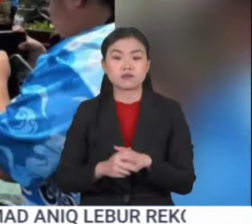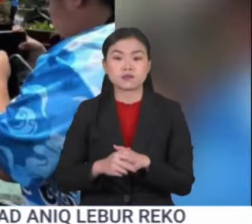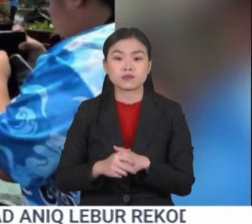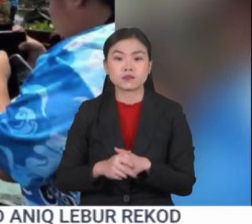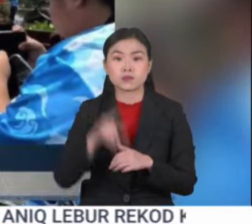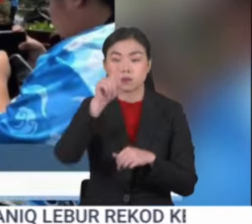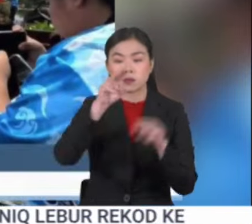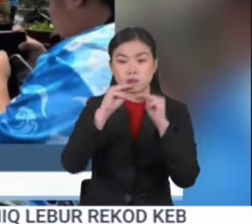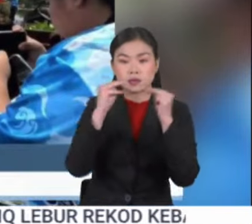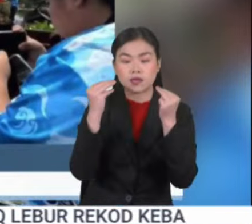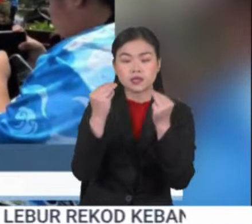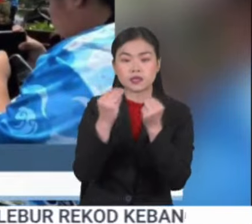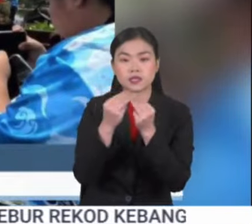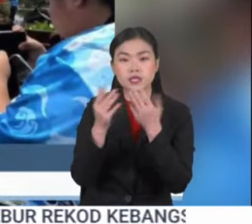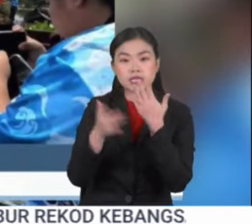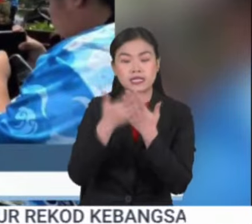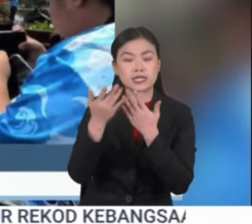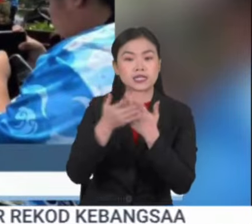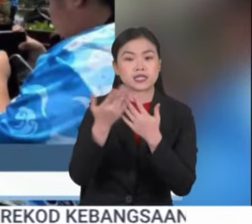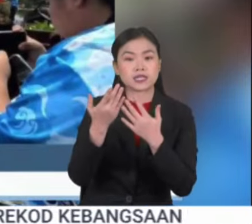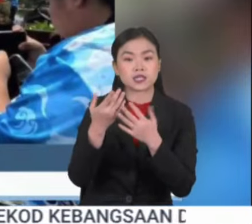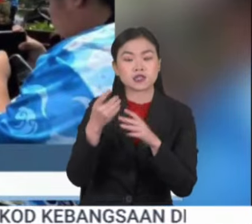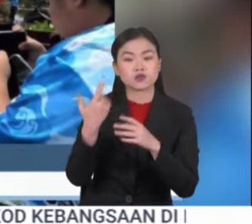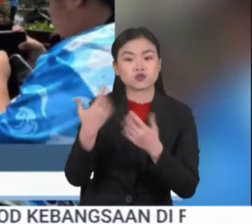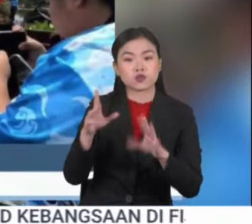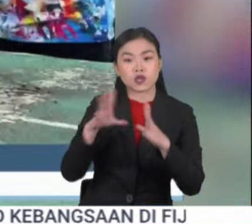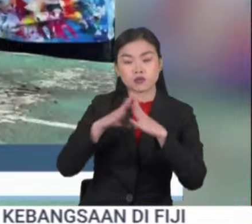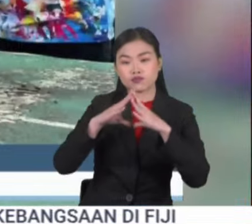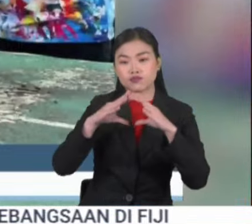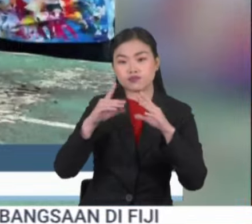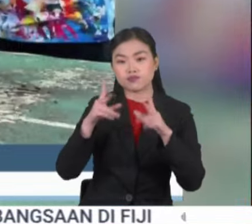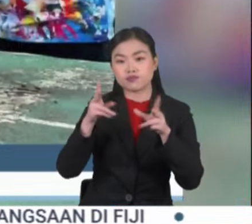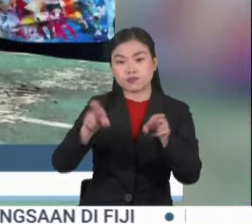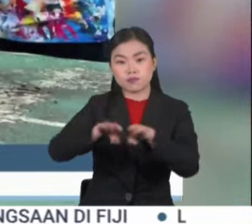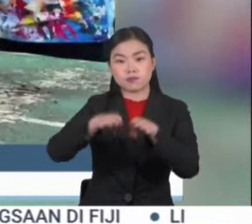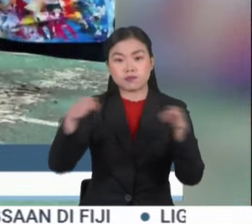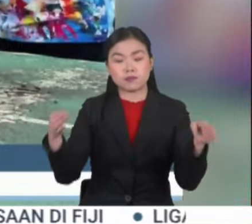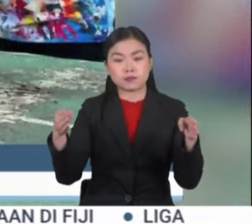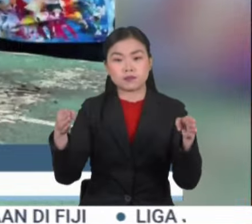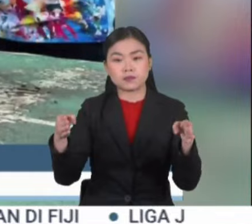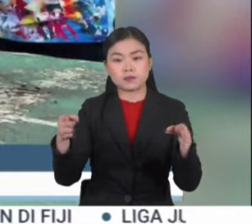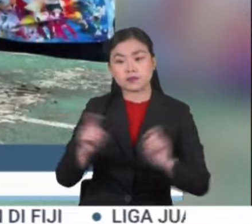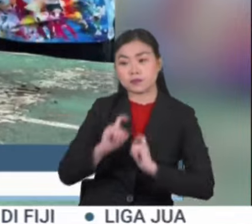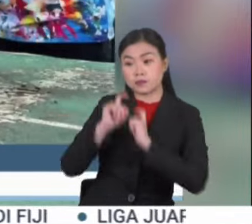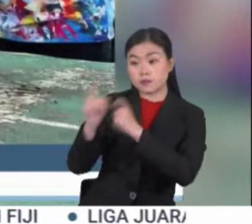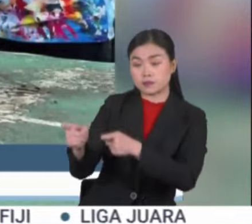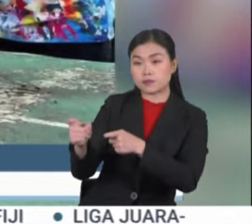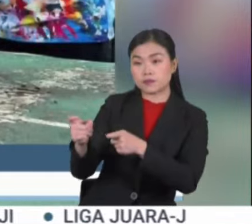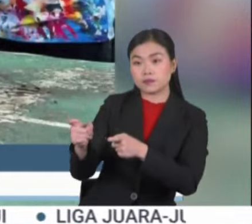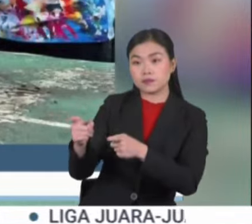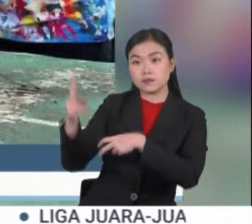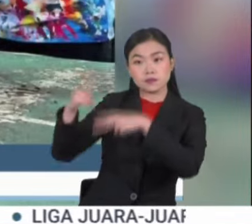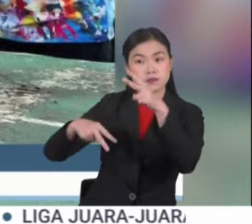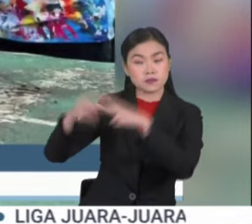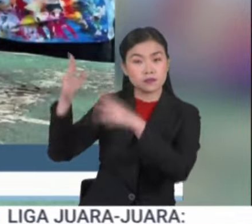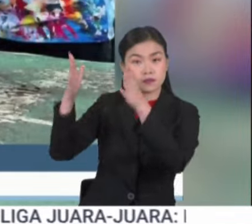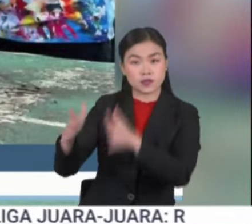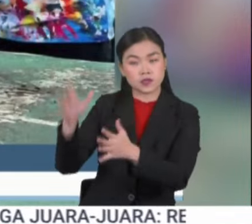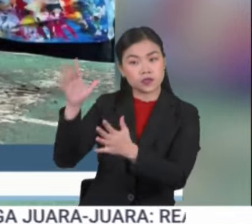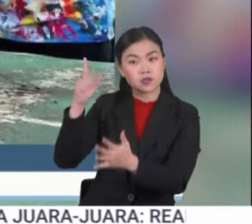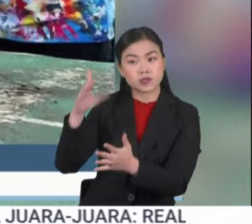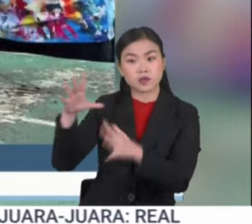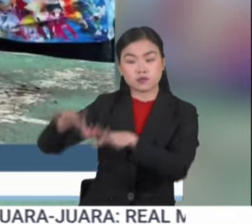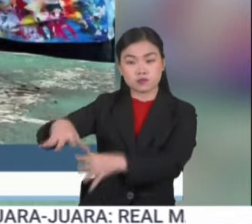Satu majlis ringkas penyerahan tapak telah disempurnakan oleh Majlis Daerah Matu dan Daro kepada kontraktor yang dilantik.